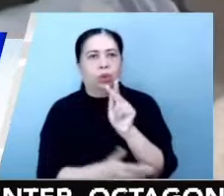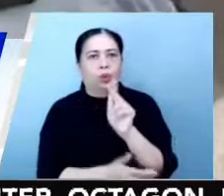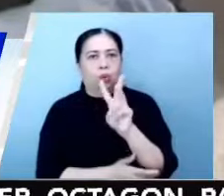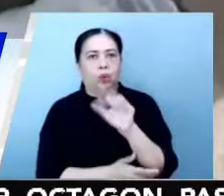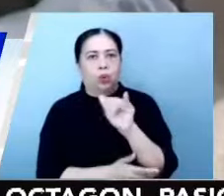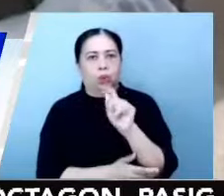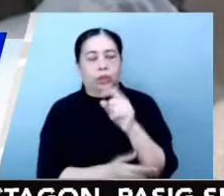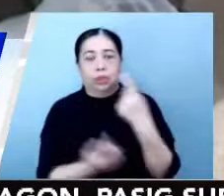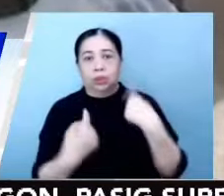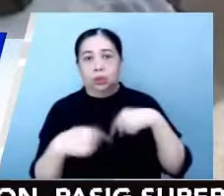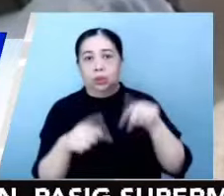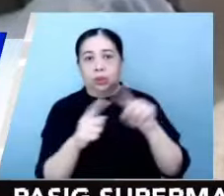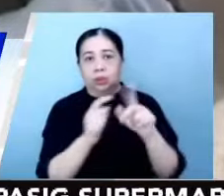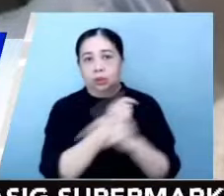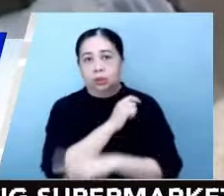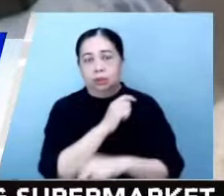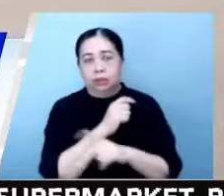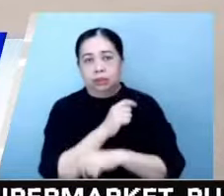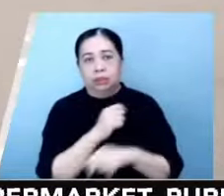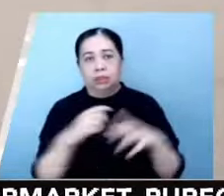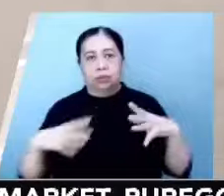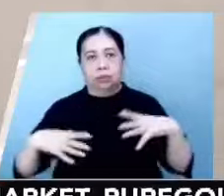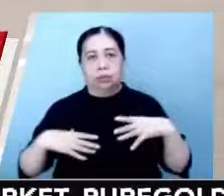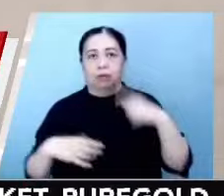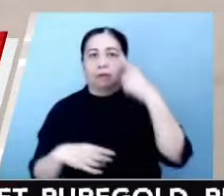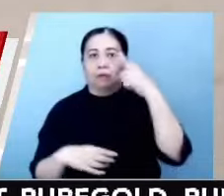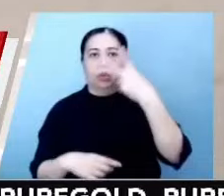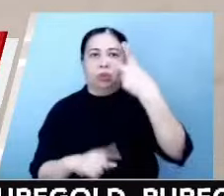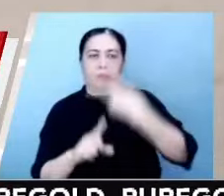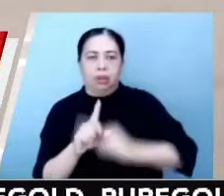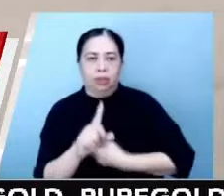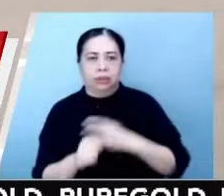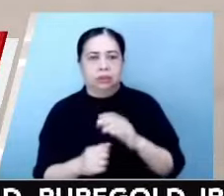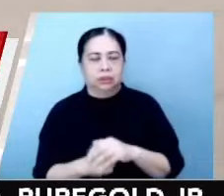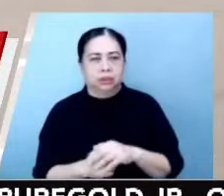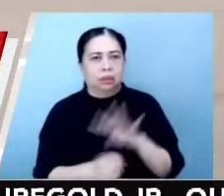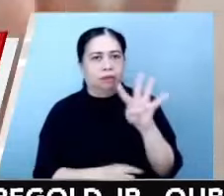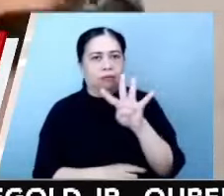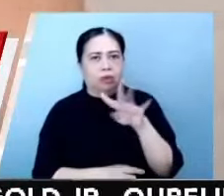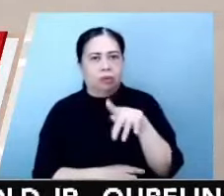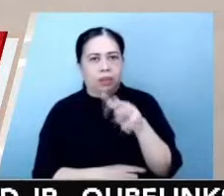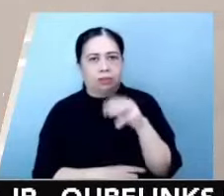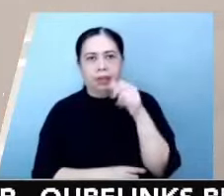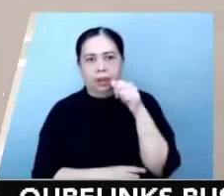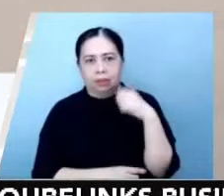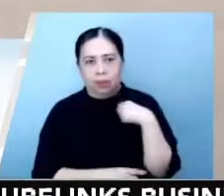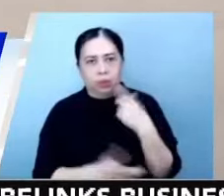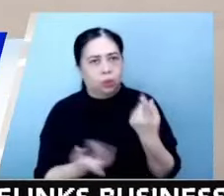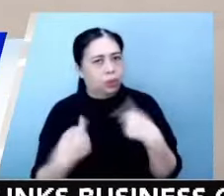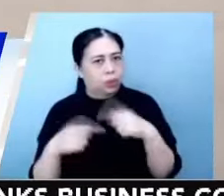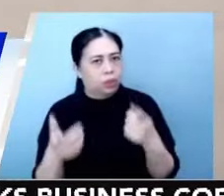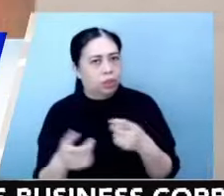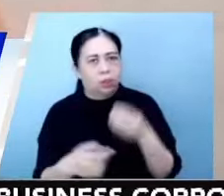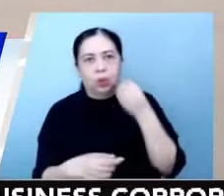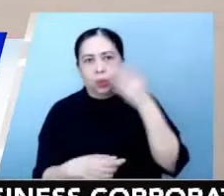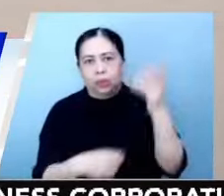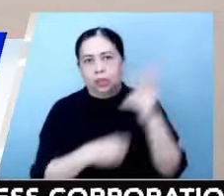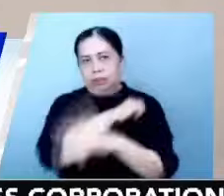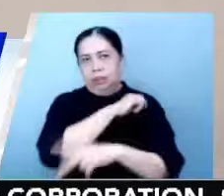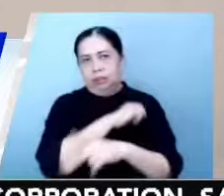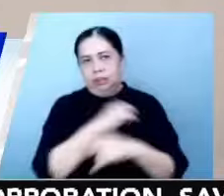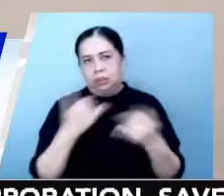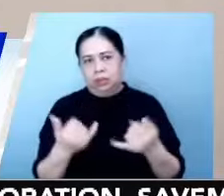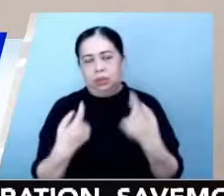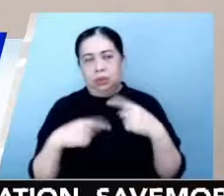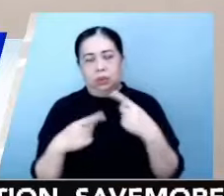magbakasyon ng dalawang buwan. Alas 4 ng hapon. Okay. Saan kayo papunta ngayon? Pauwi ng probinsya sa Zamboanga,